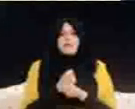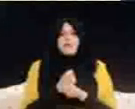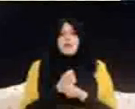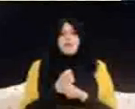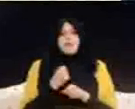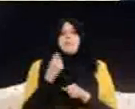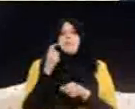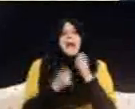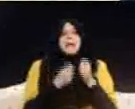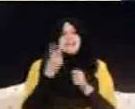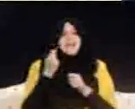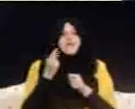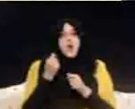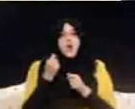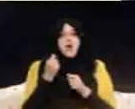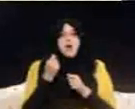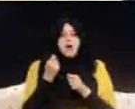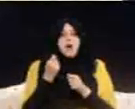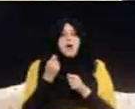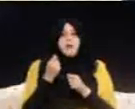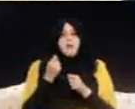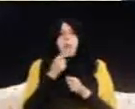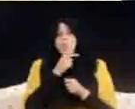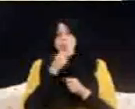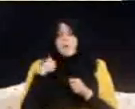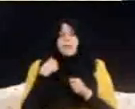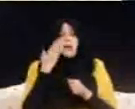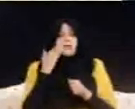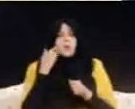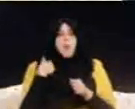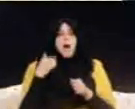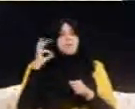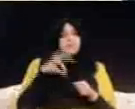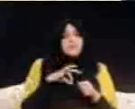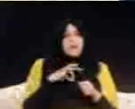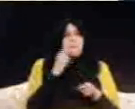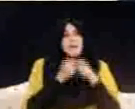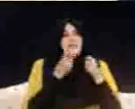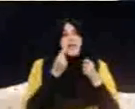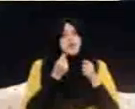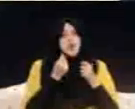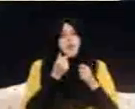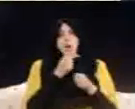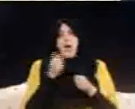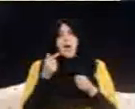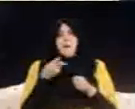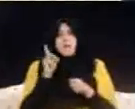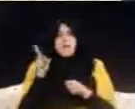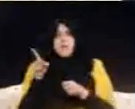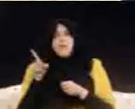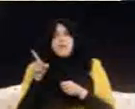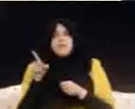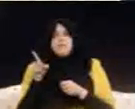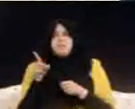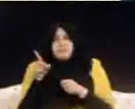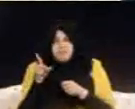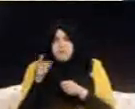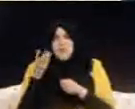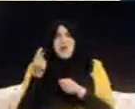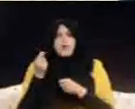المرابح، وإذا جاء الشرع لتحريم مثل هذه الصور لاستغلال حاجة الناس، فهو يقول أنا أرى أن في